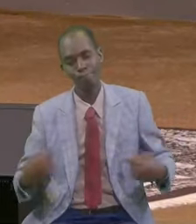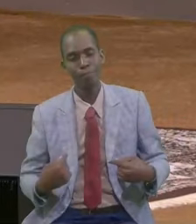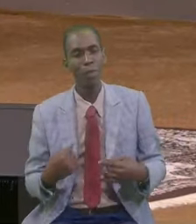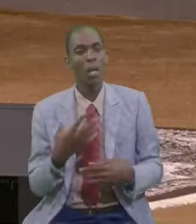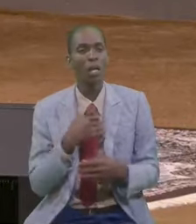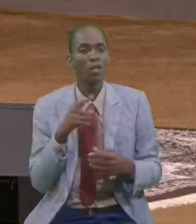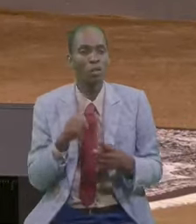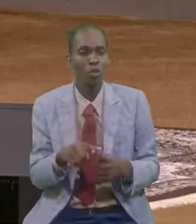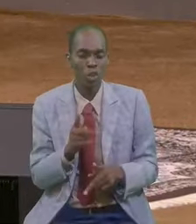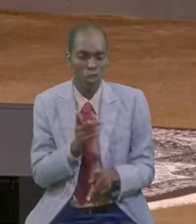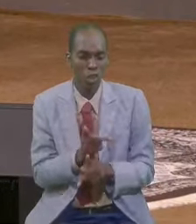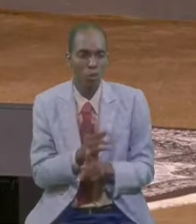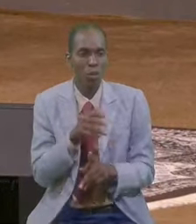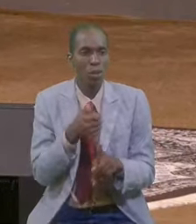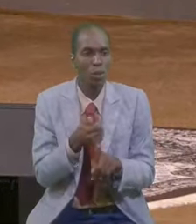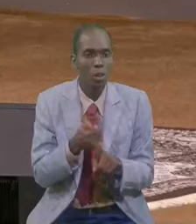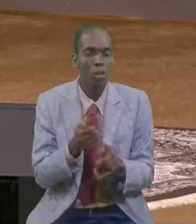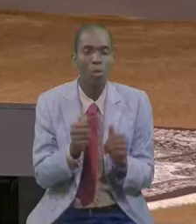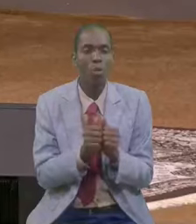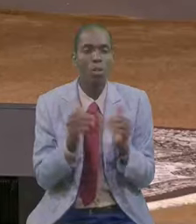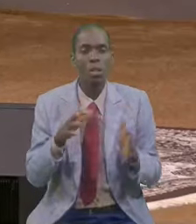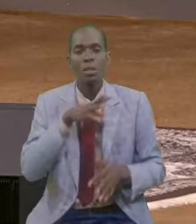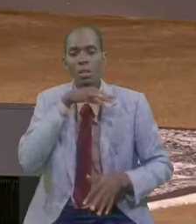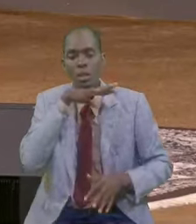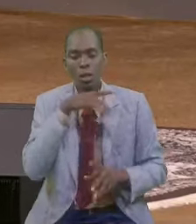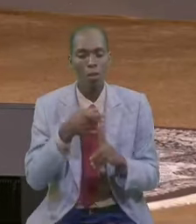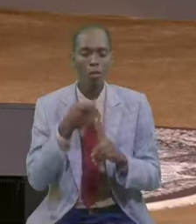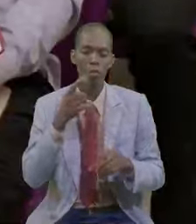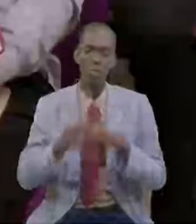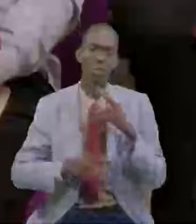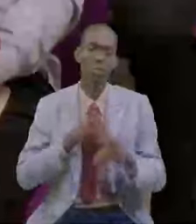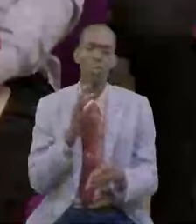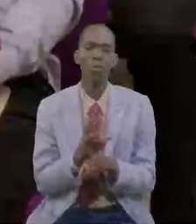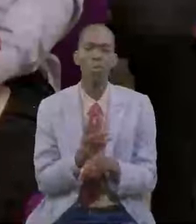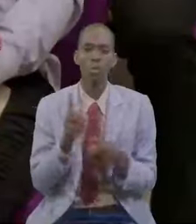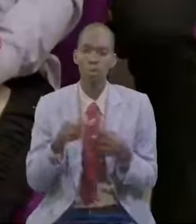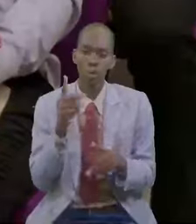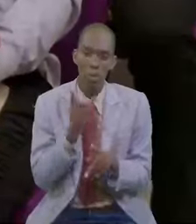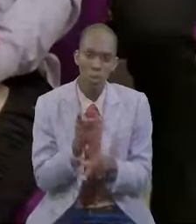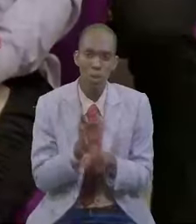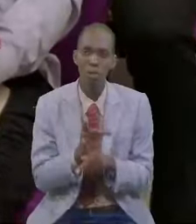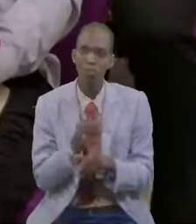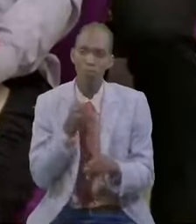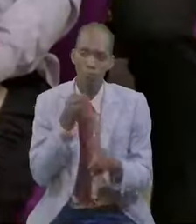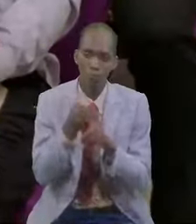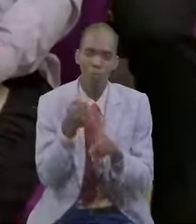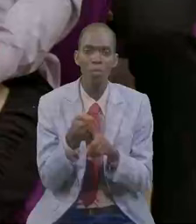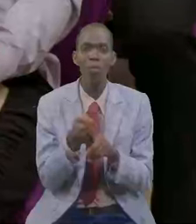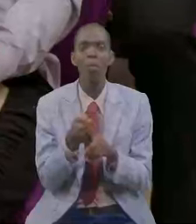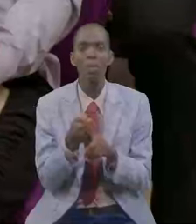préserver des souillures du monde. Et à se préserver.